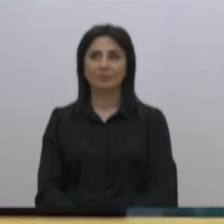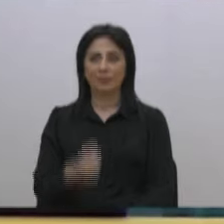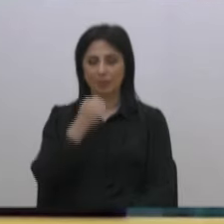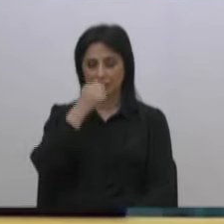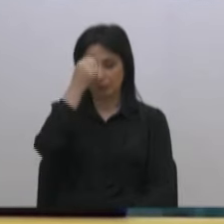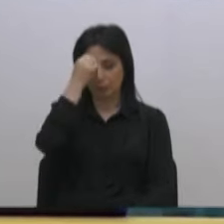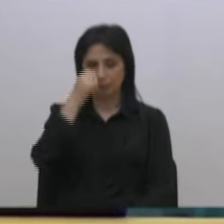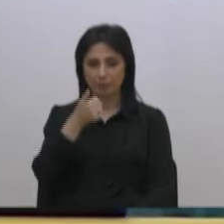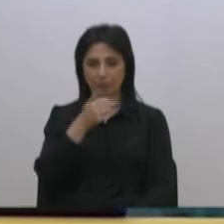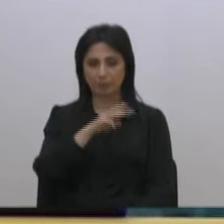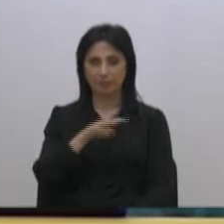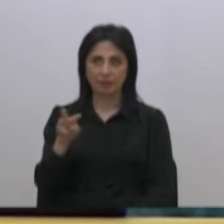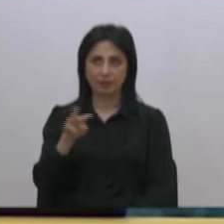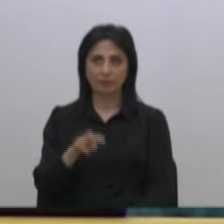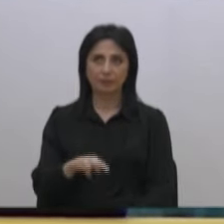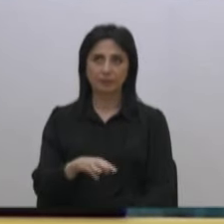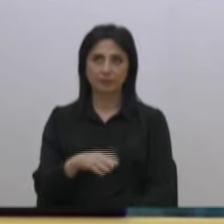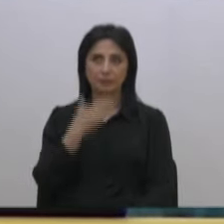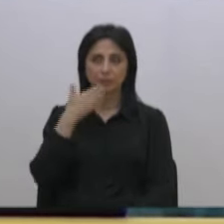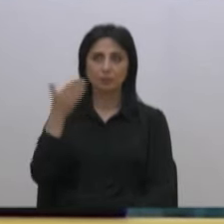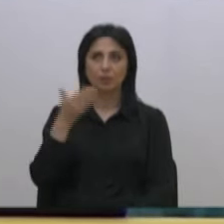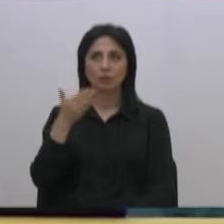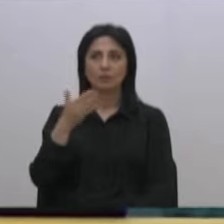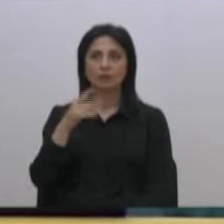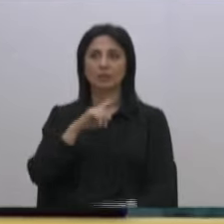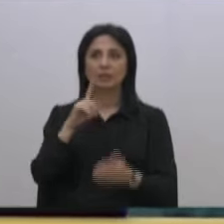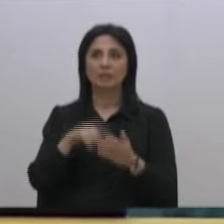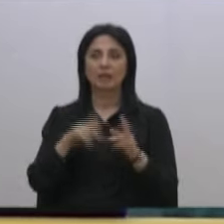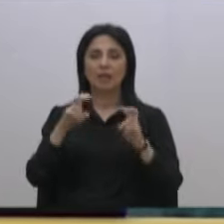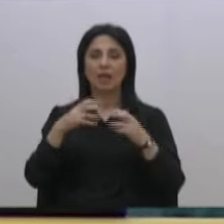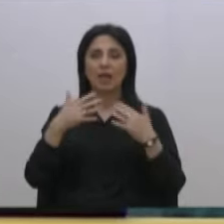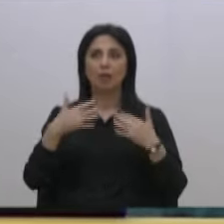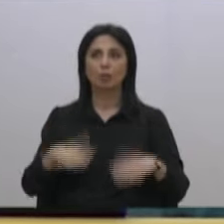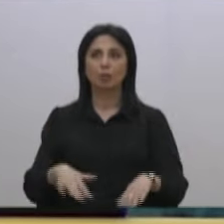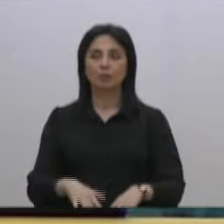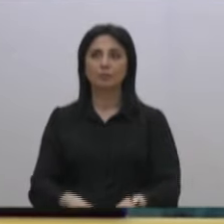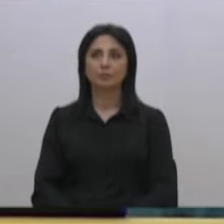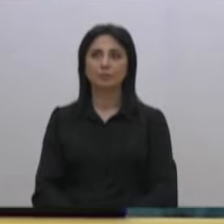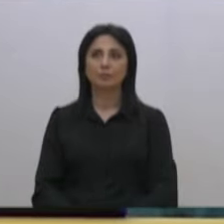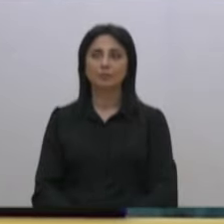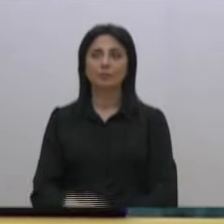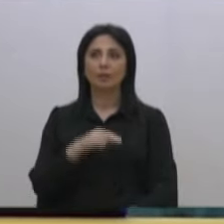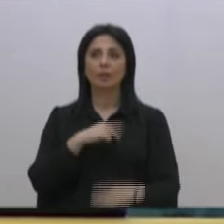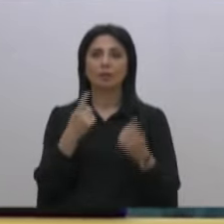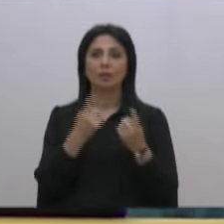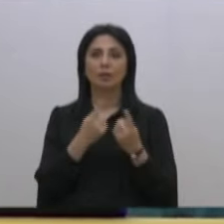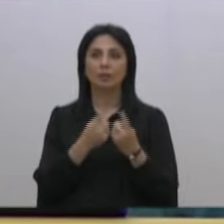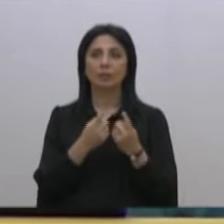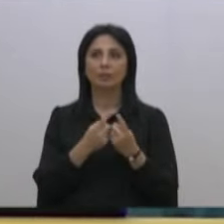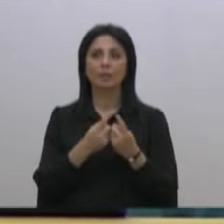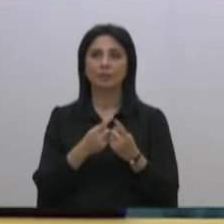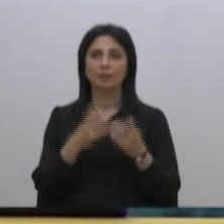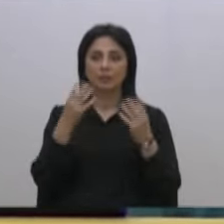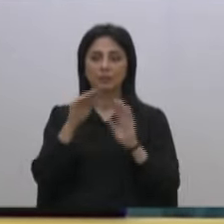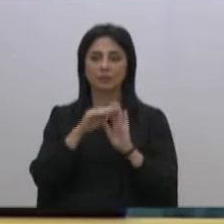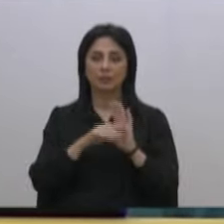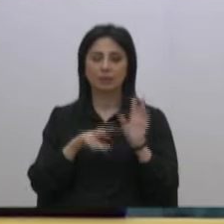მადლობა პრემიერ-მინისტრს მოხსენებისთვის, საკითხი განხილულია. კოლეგებო, დღესაც ის